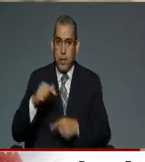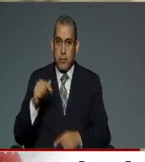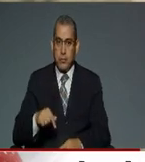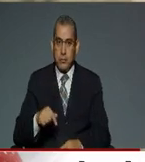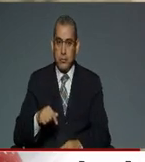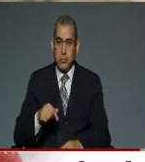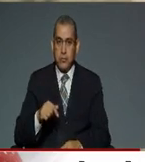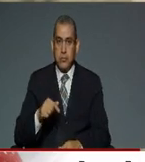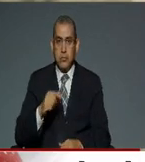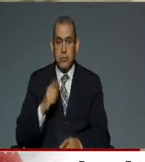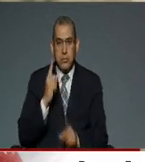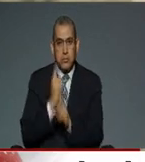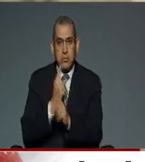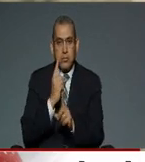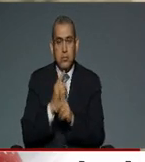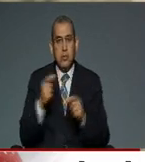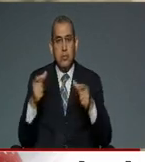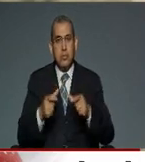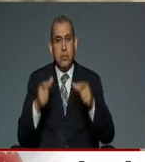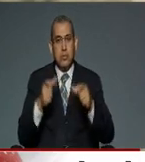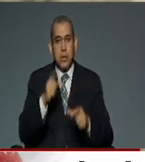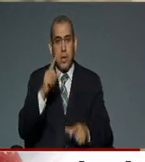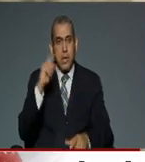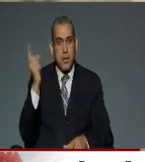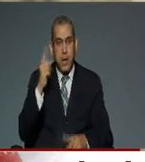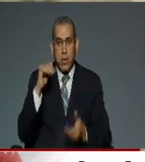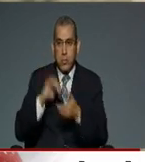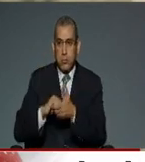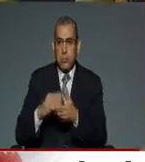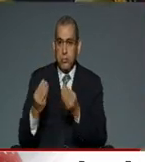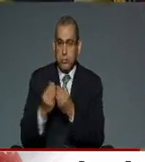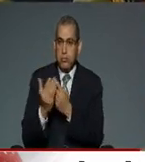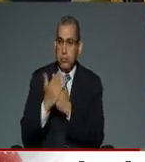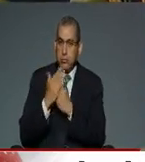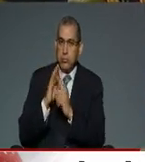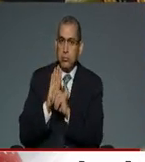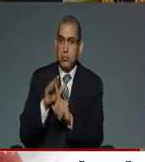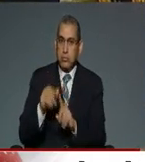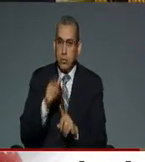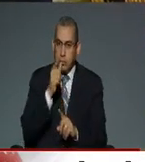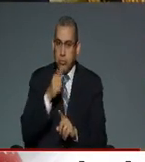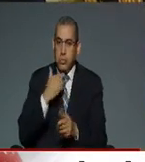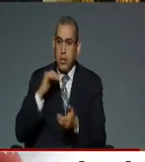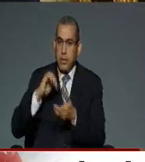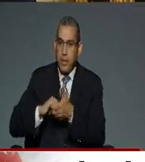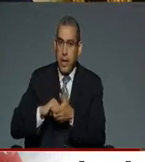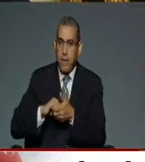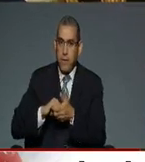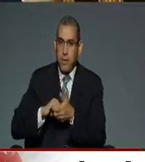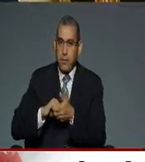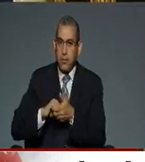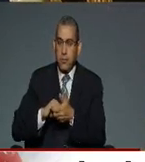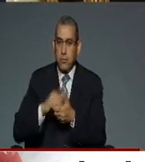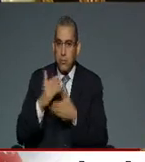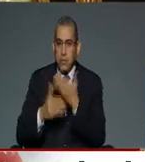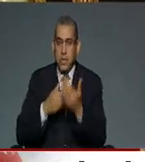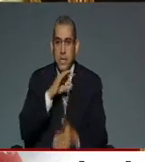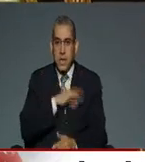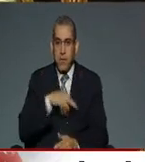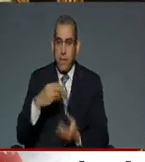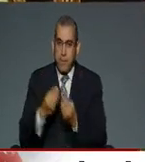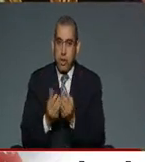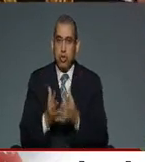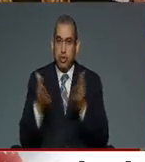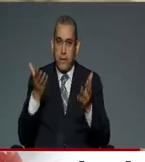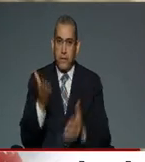ونلتقي في المنتديات الدولية ونتفق على أننا لدينا كثير من المصالح المشتركة. مرة